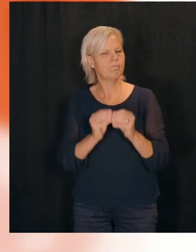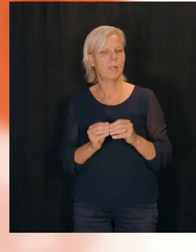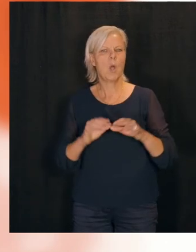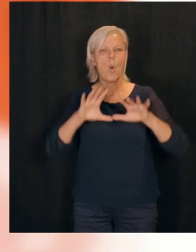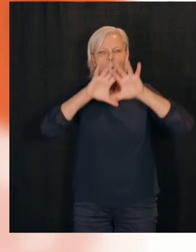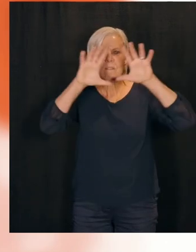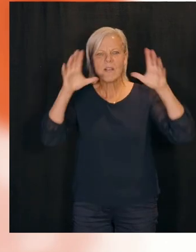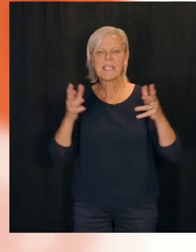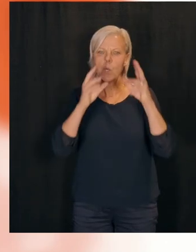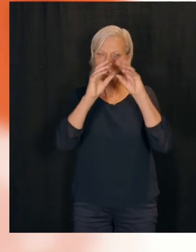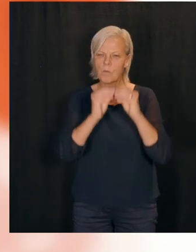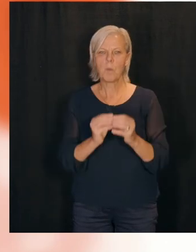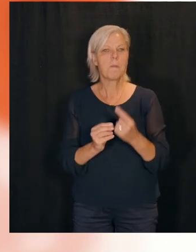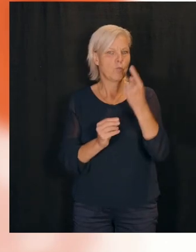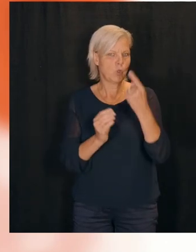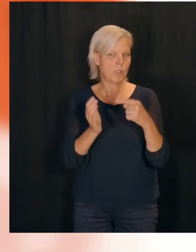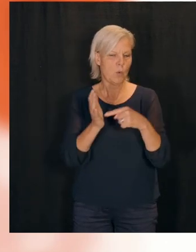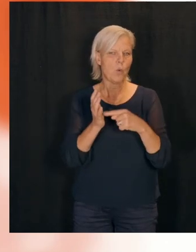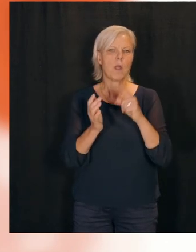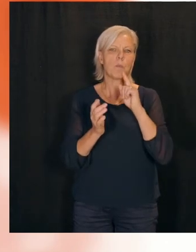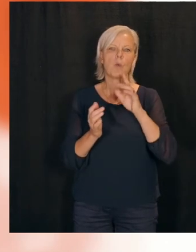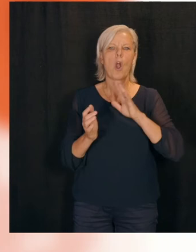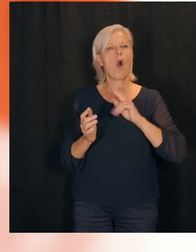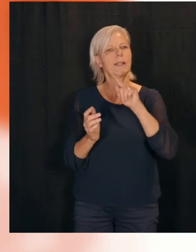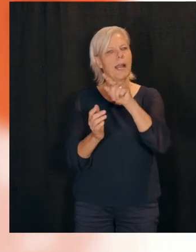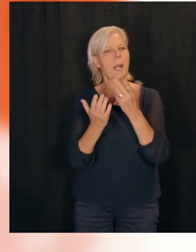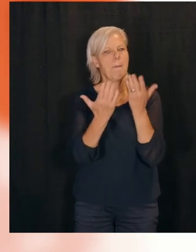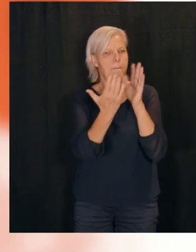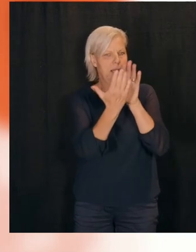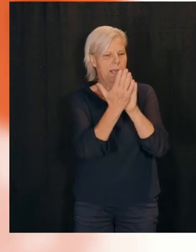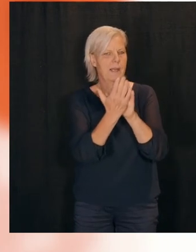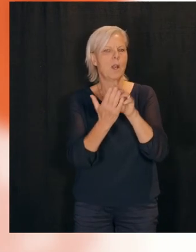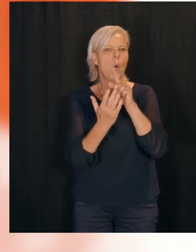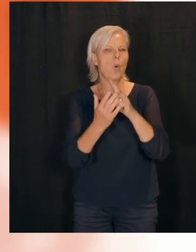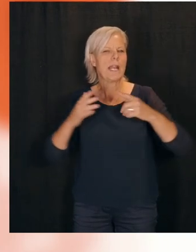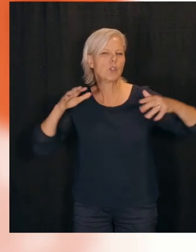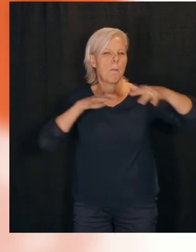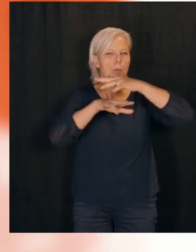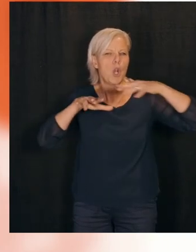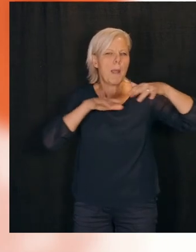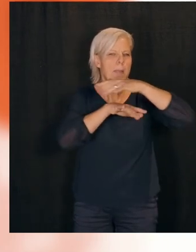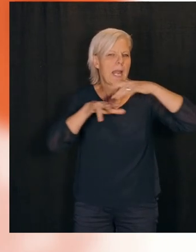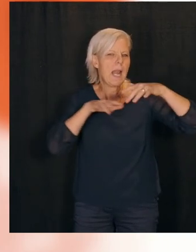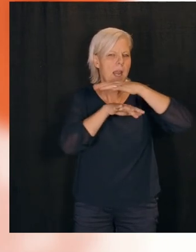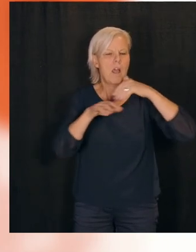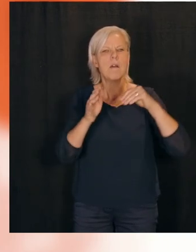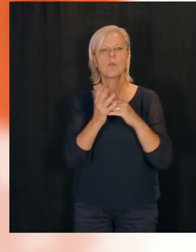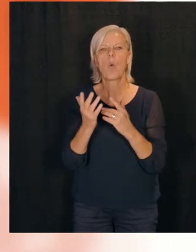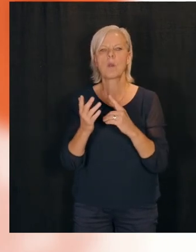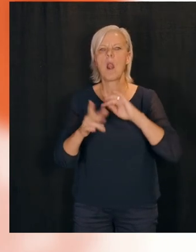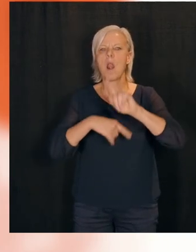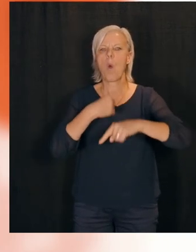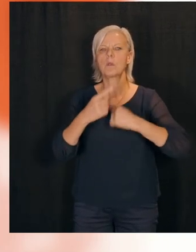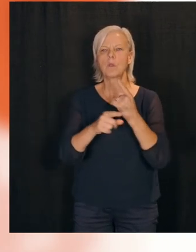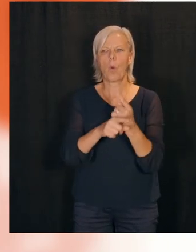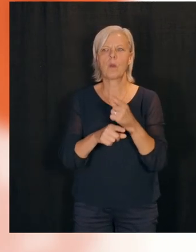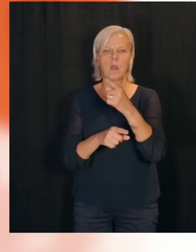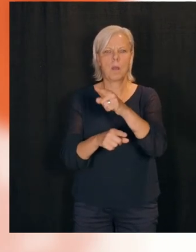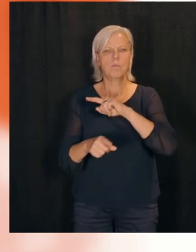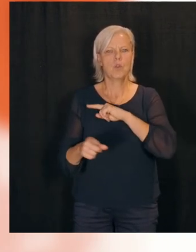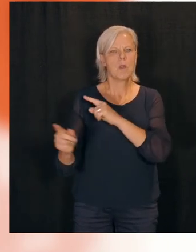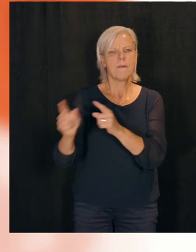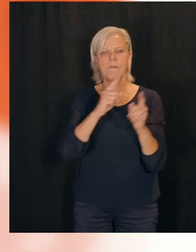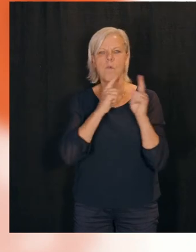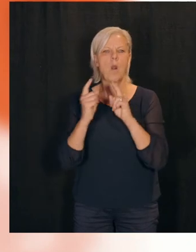första gången, så brukar jag med den här bilden. Det är en Müllerbild från London, där det är ett myller av människor och